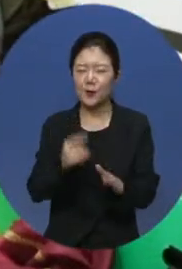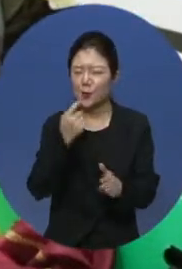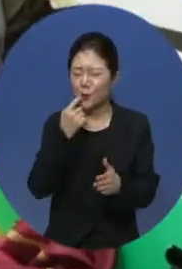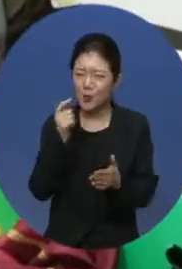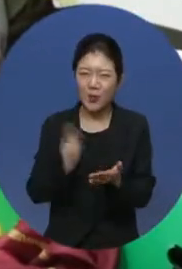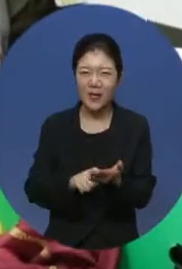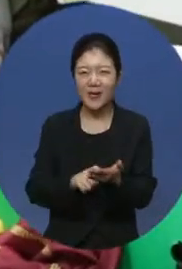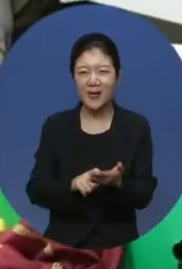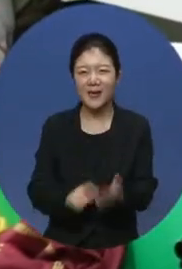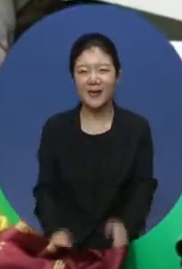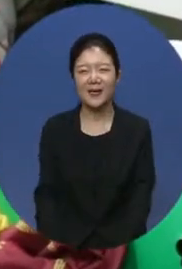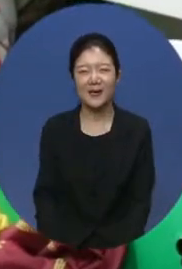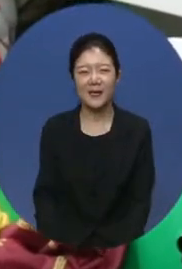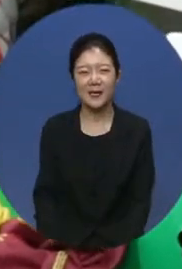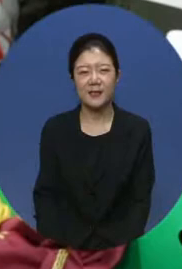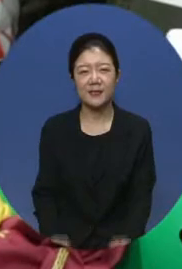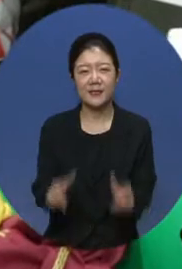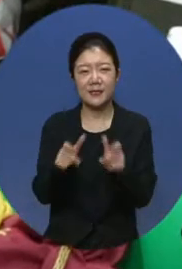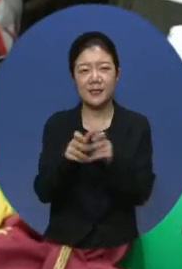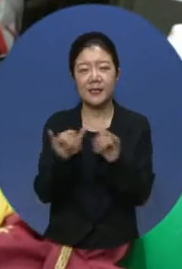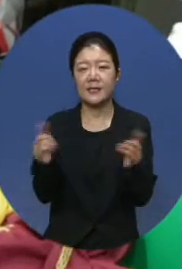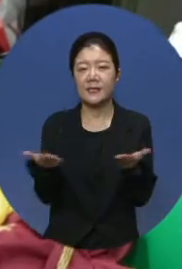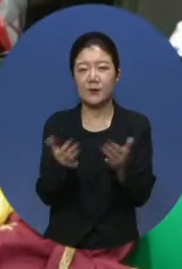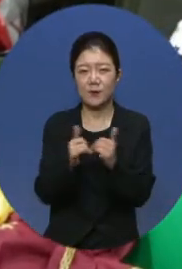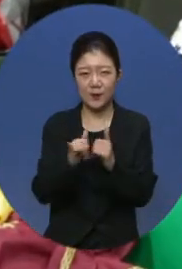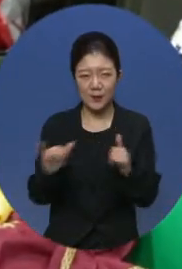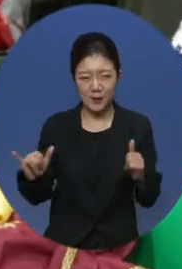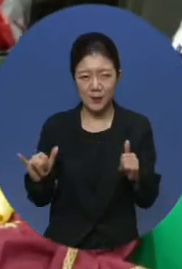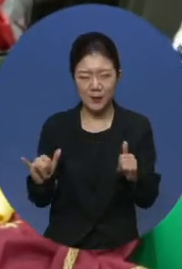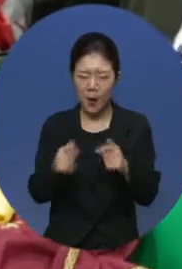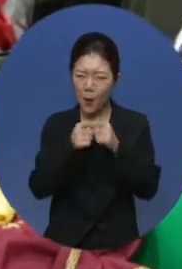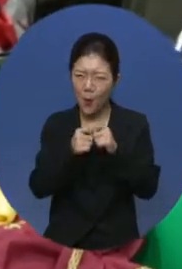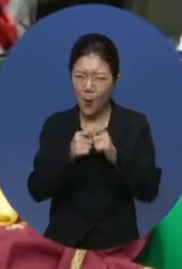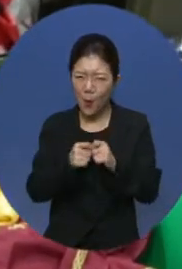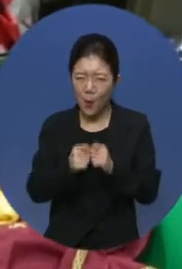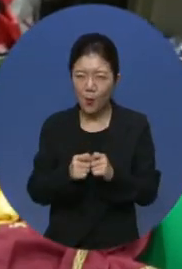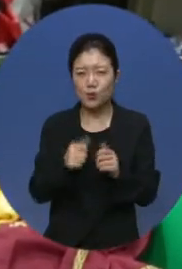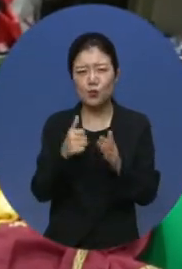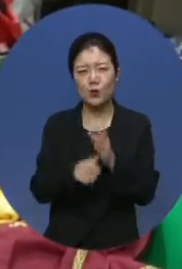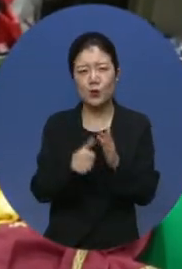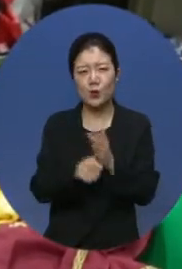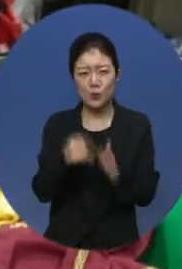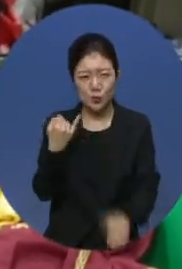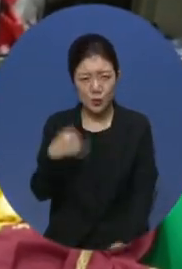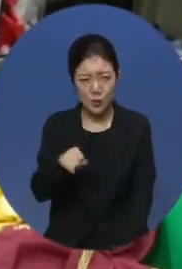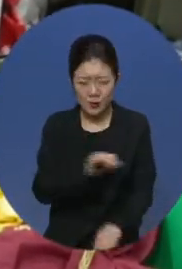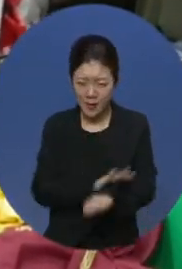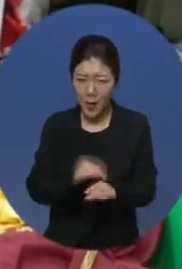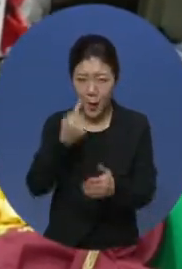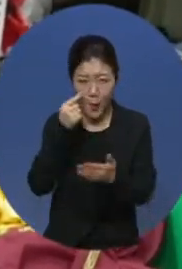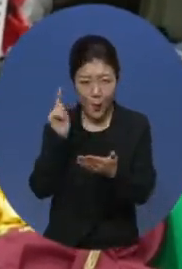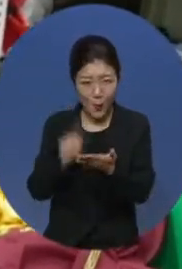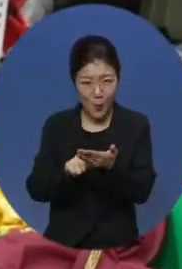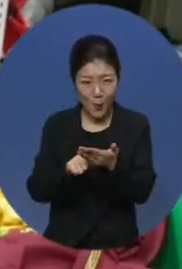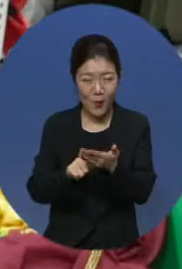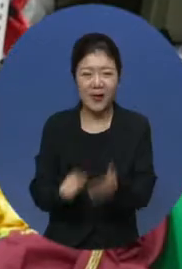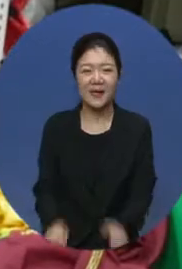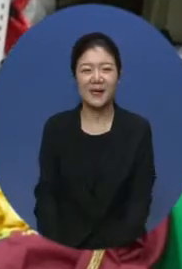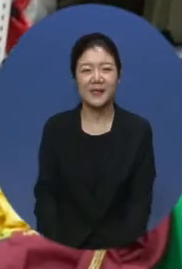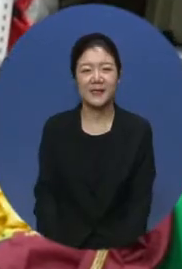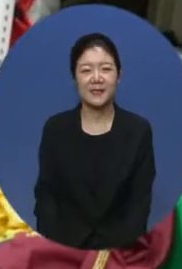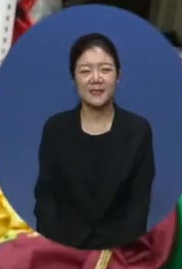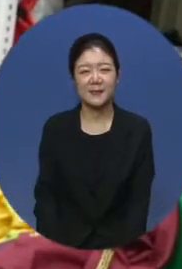먹기인데요. 장애인 직원들은 꼼꼼해서 상품의 하자도 곧잘 발견한다고 합니다.